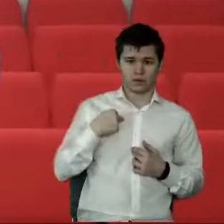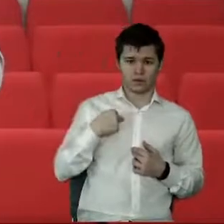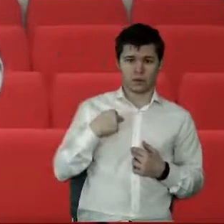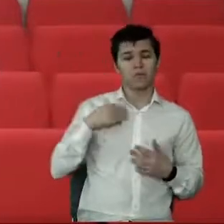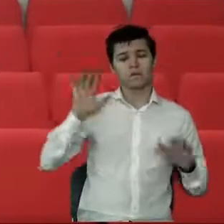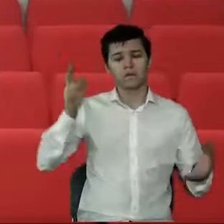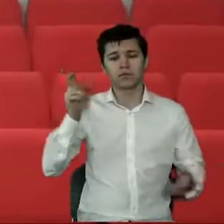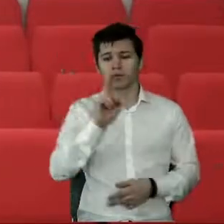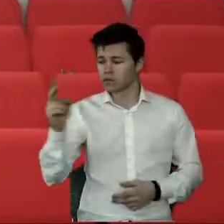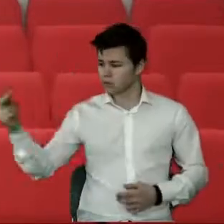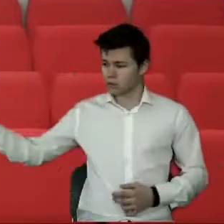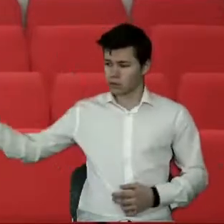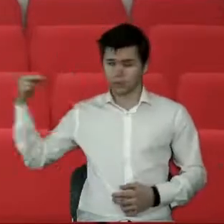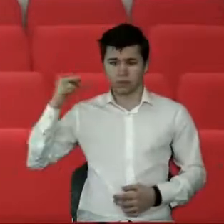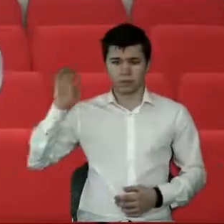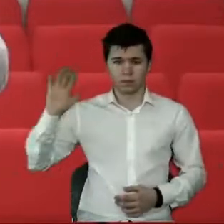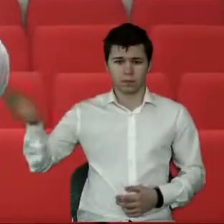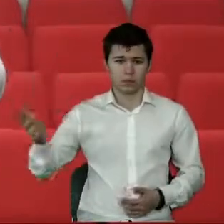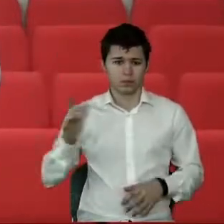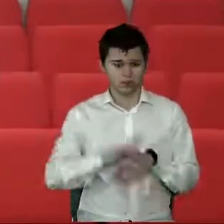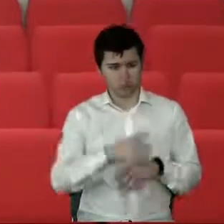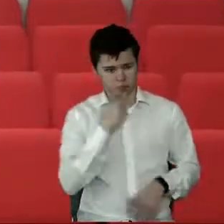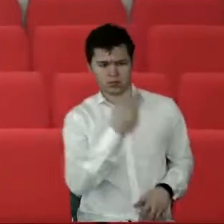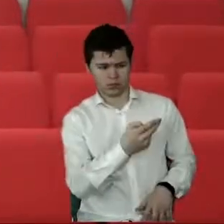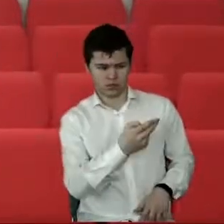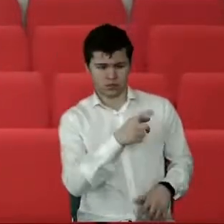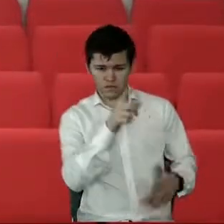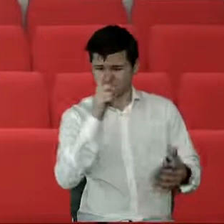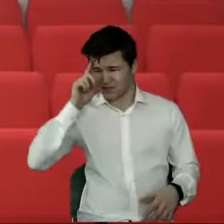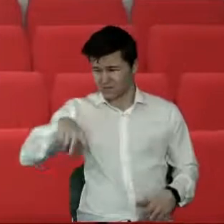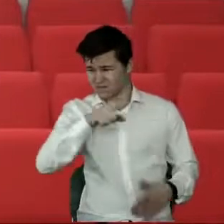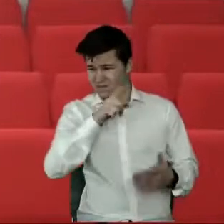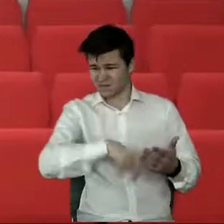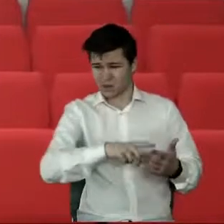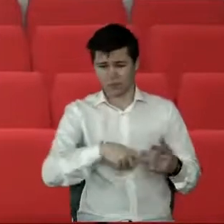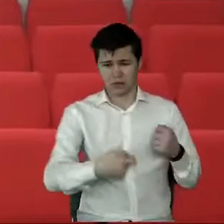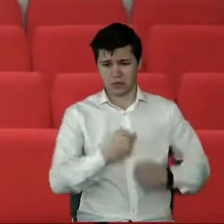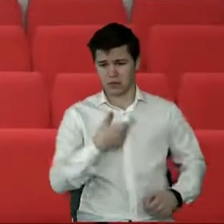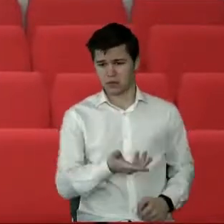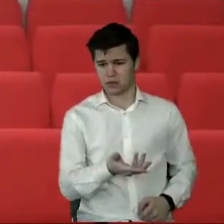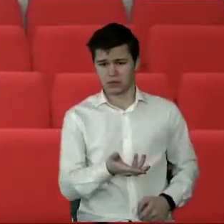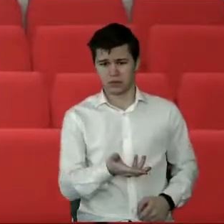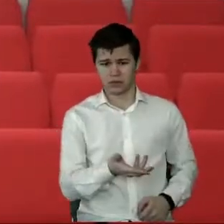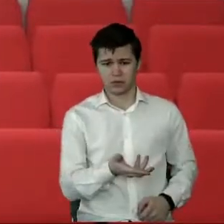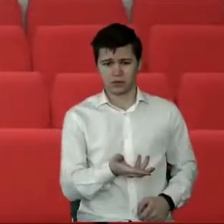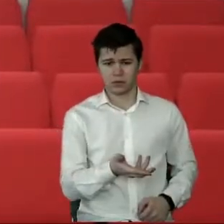будет увидеть твое хождение, увидит, как ты нарушил или не нарушил.